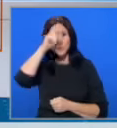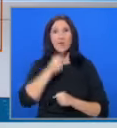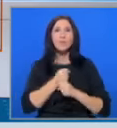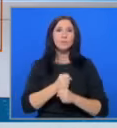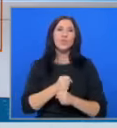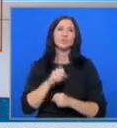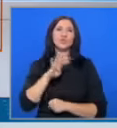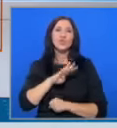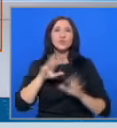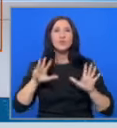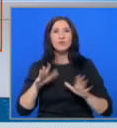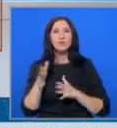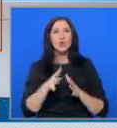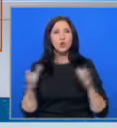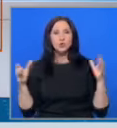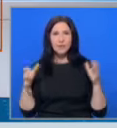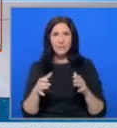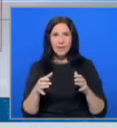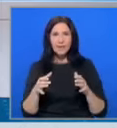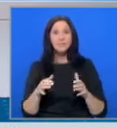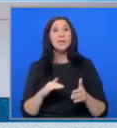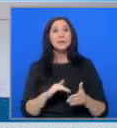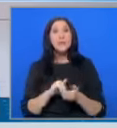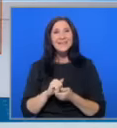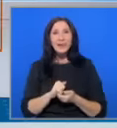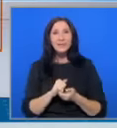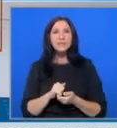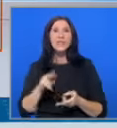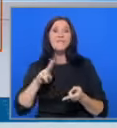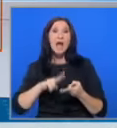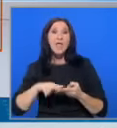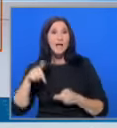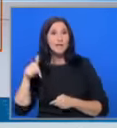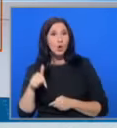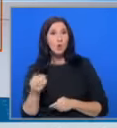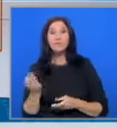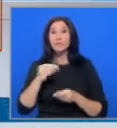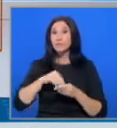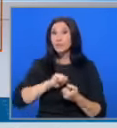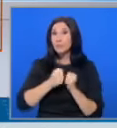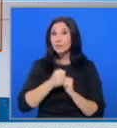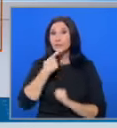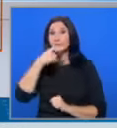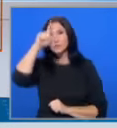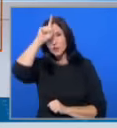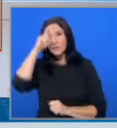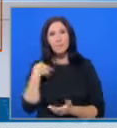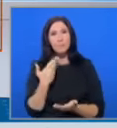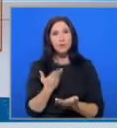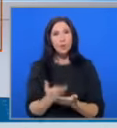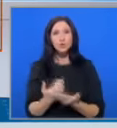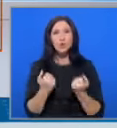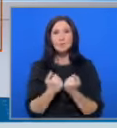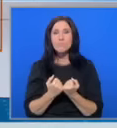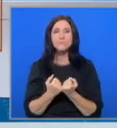и депутат от 49-то Народно събрание. Синдикалистката Ваня Григорова се включва в битката за София. Издигната